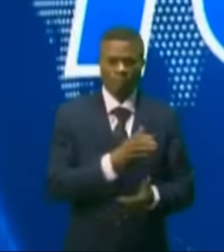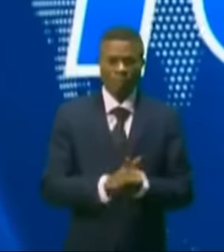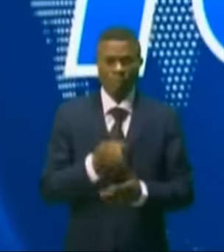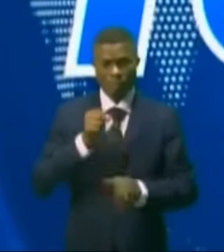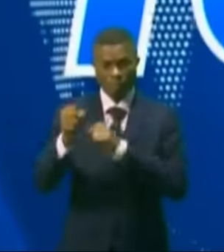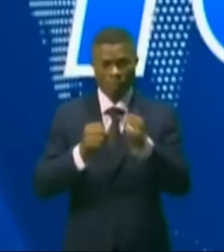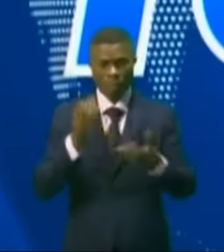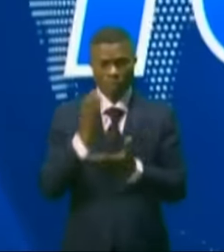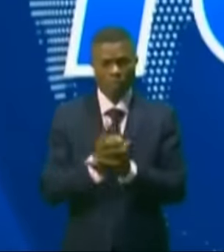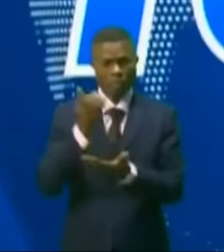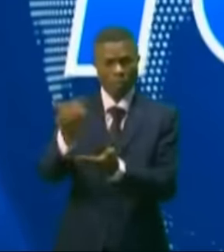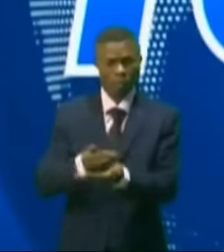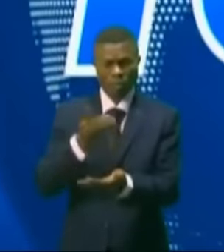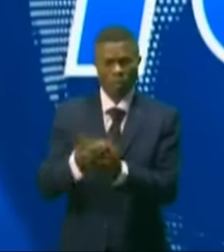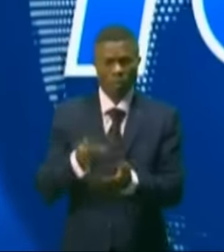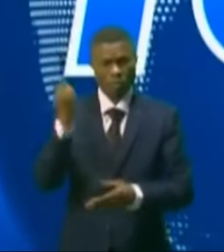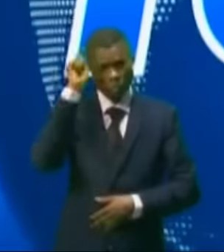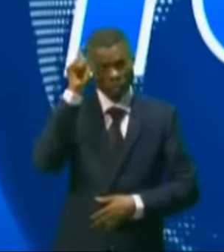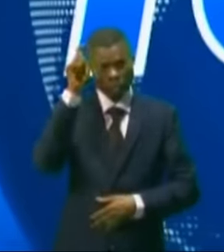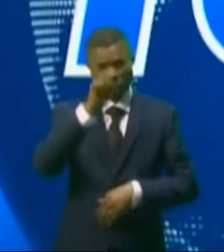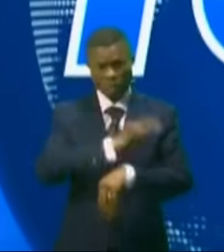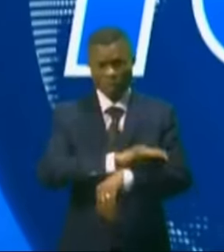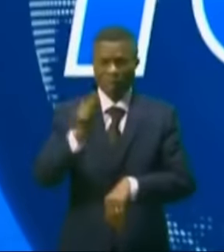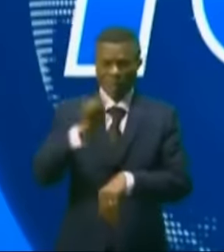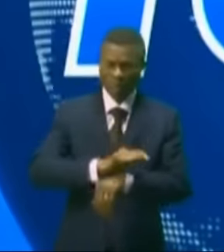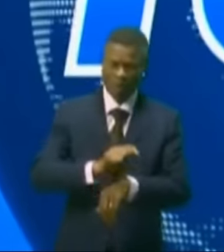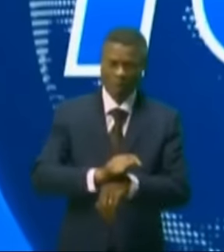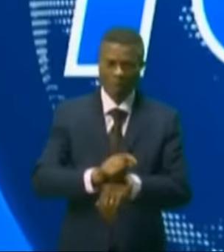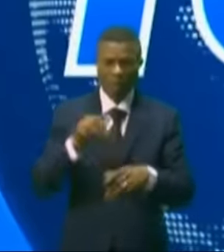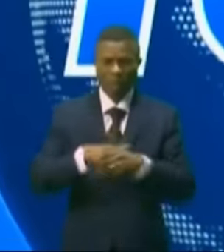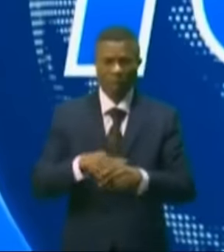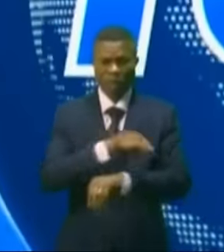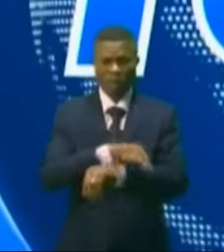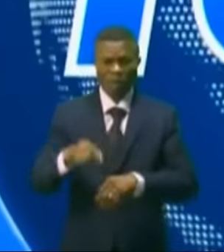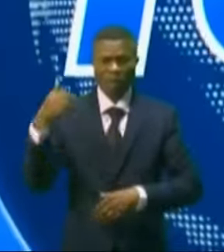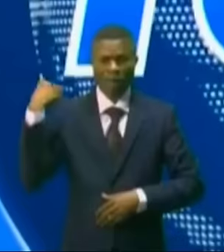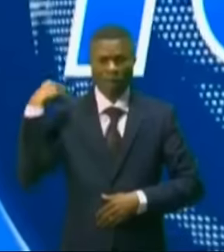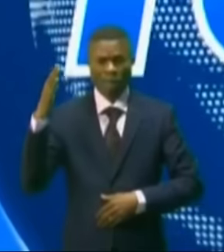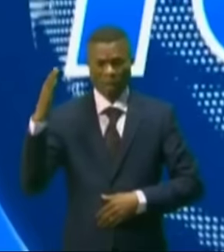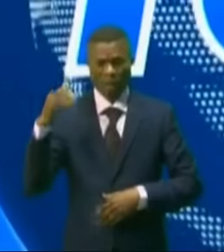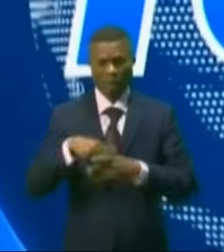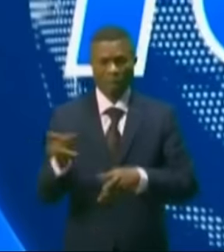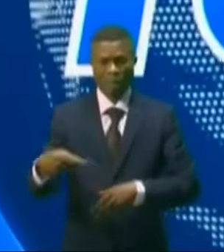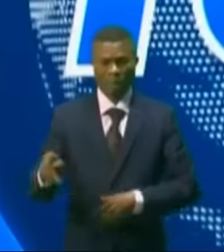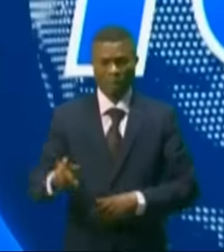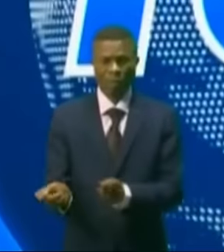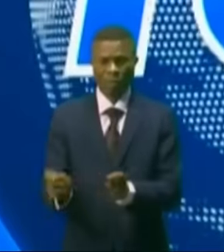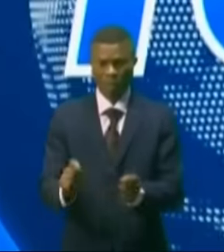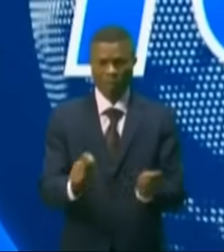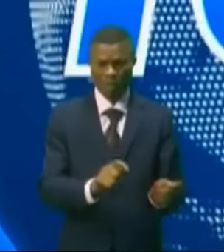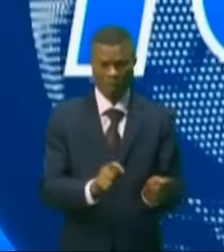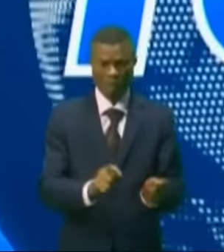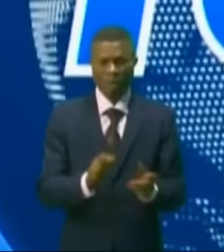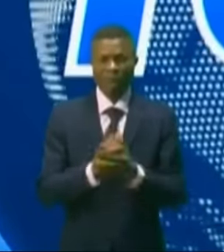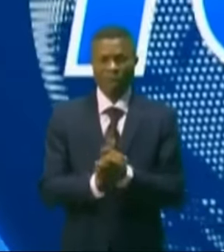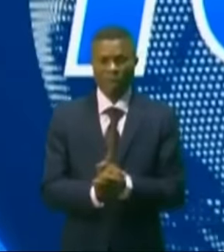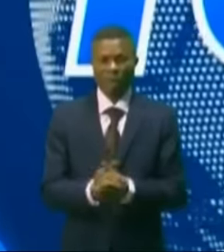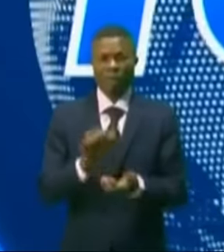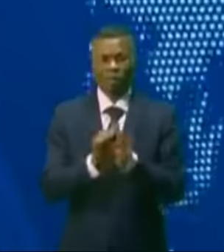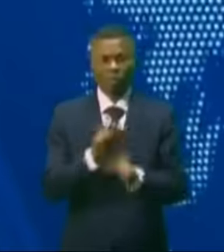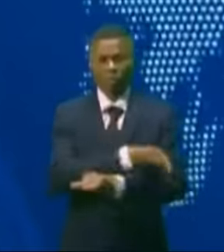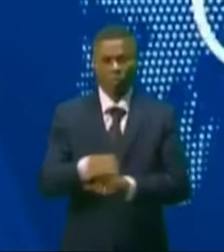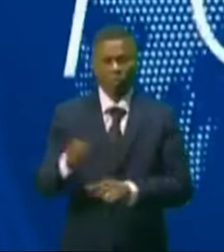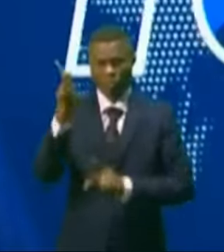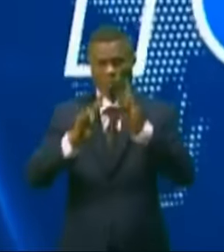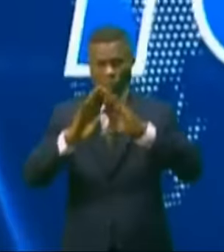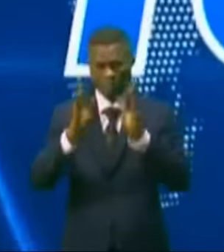contre l'exploitation sexuelle, abus et harcèlement sexuel au sein de l'administration publique dans la province du Tanganyika. 40 agents de l'administration